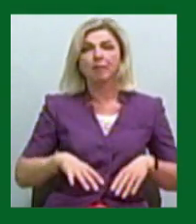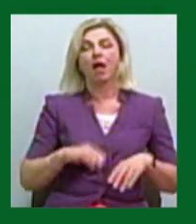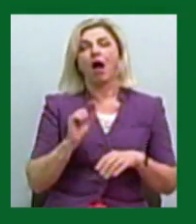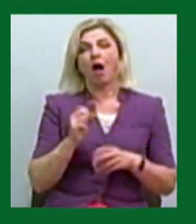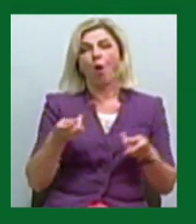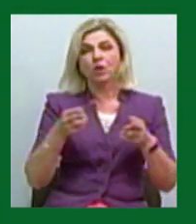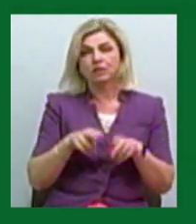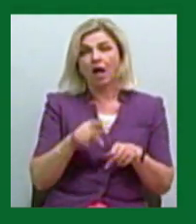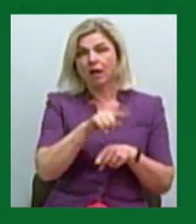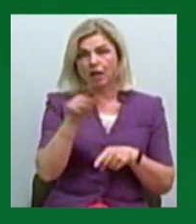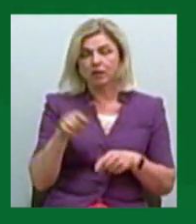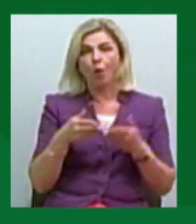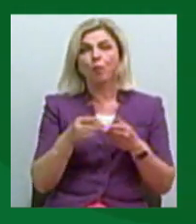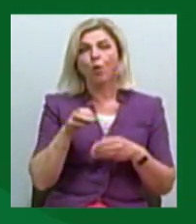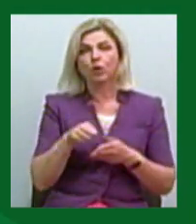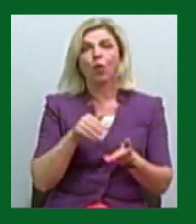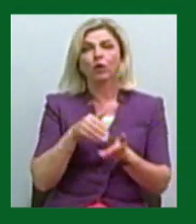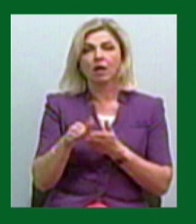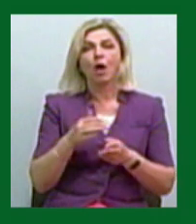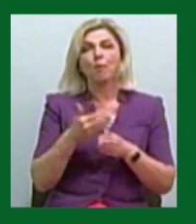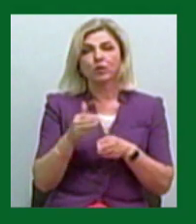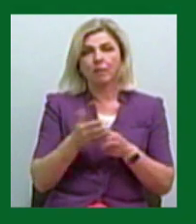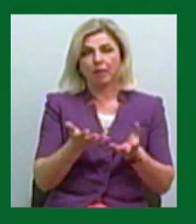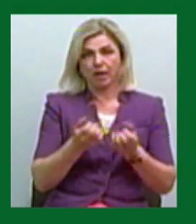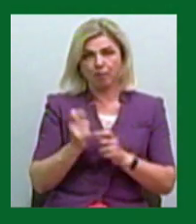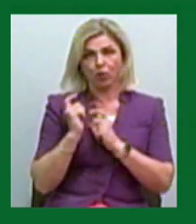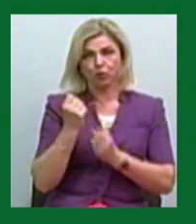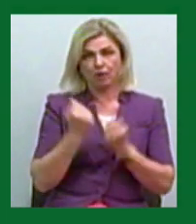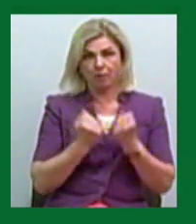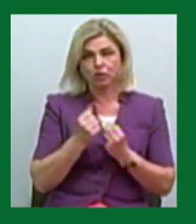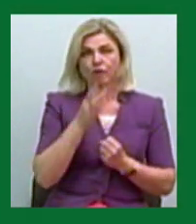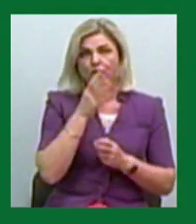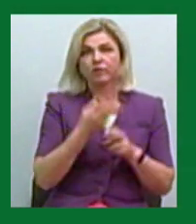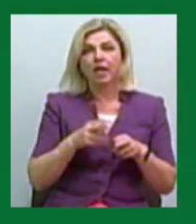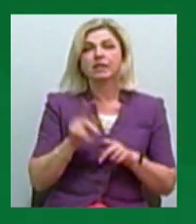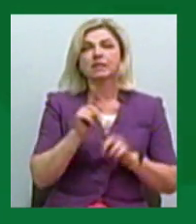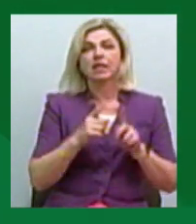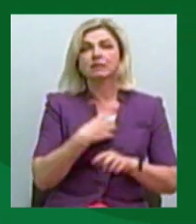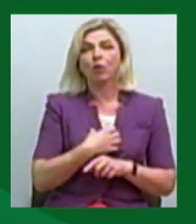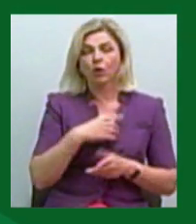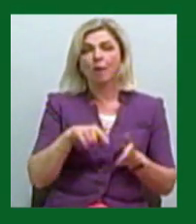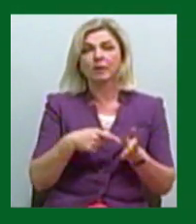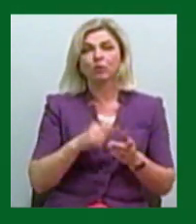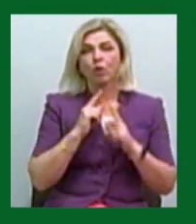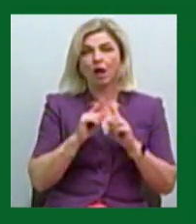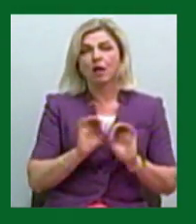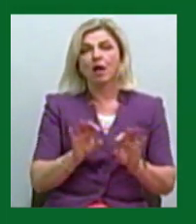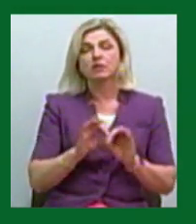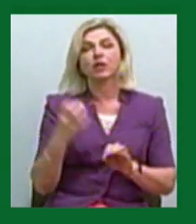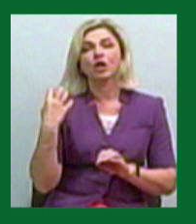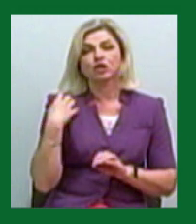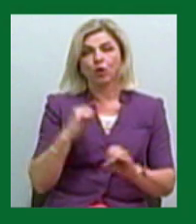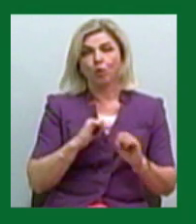Решта портовиків відмовляються поступово приймати вантажівки. Про це під час засідання виконкому міської ради розповів начальник